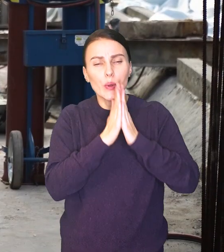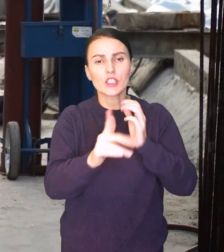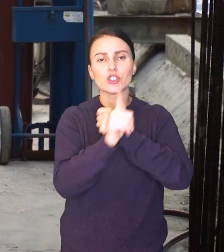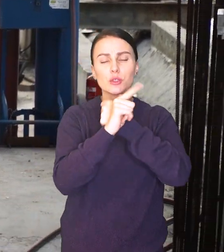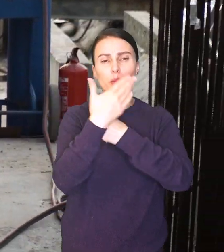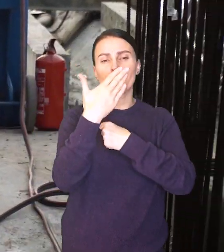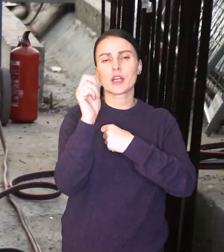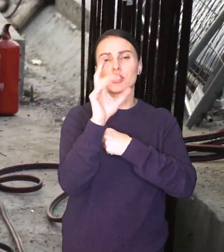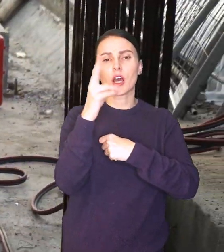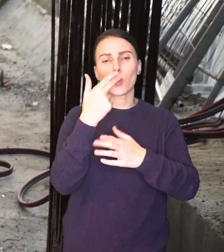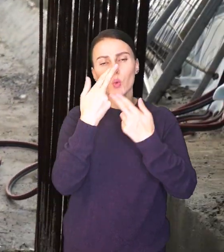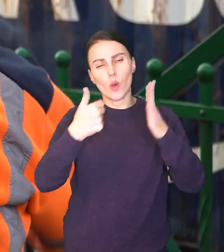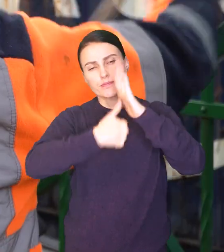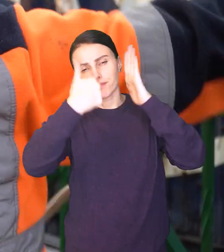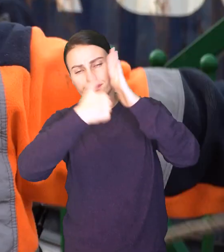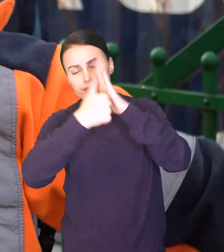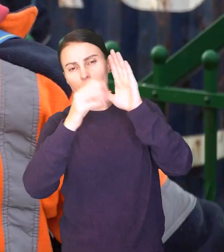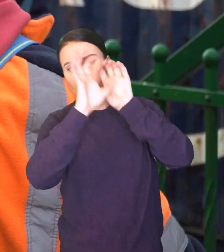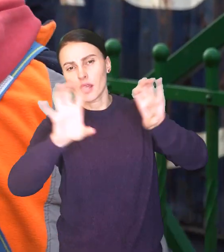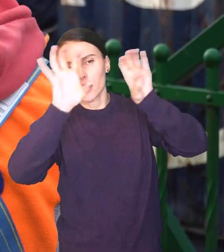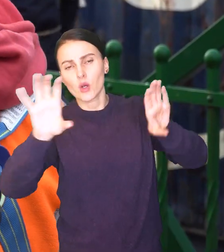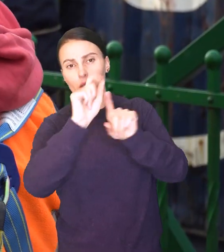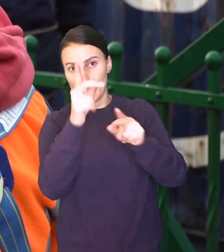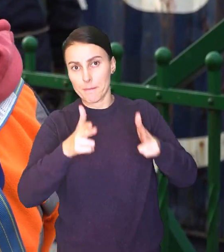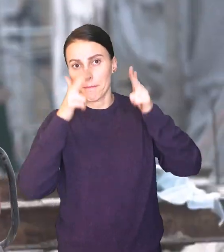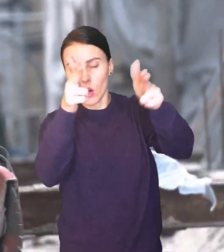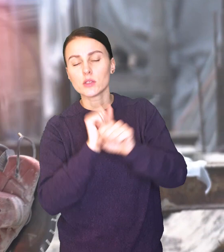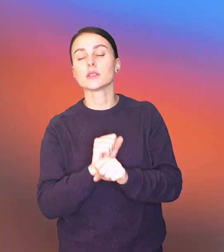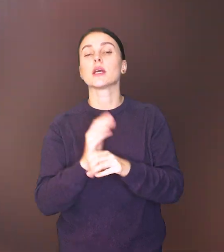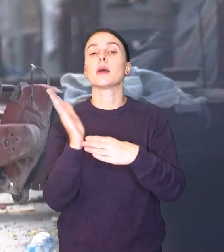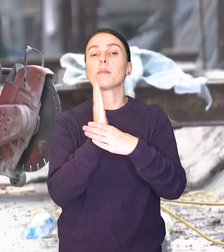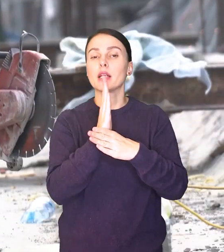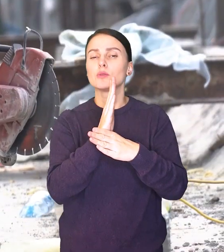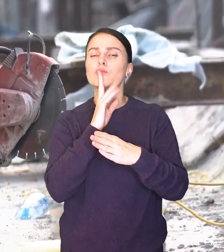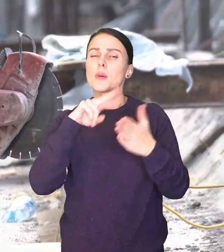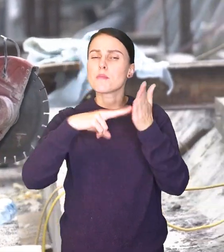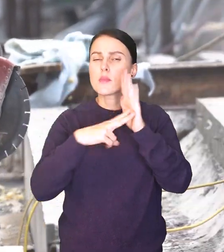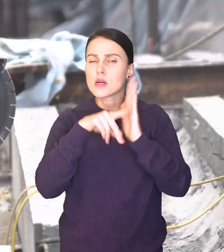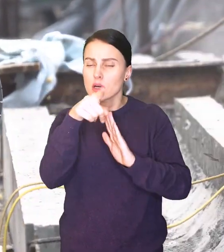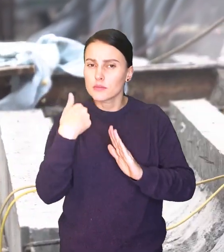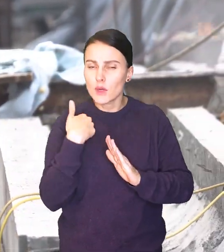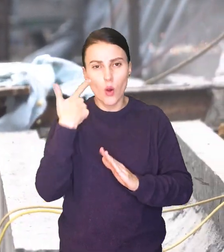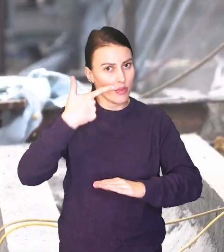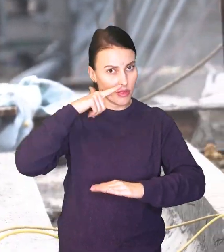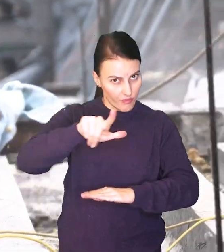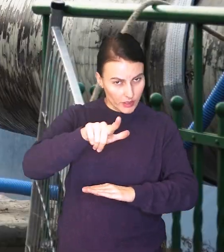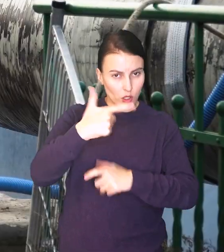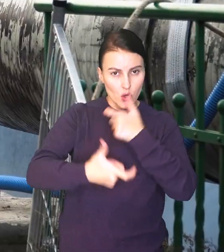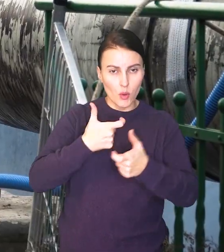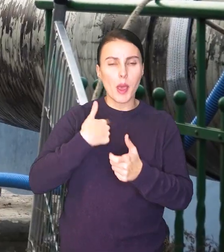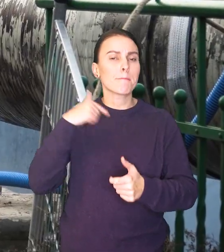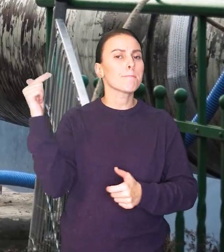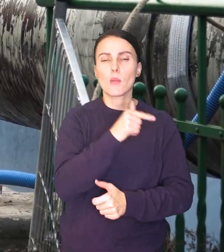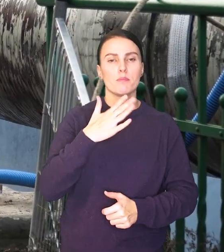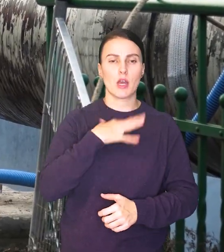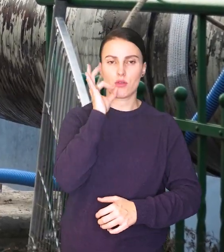maszkaronów, rzeźbiarskich motywów dekoracyjnych zdobiących most. Bezpośrednie przygotowania do zdjęcia rur trwały 2 tygodnie.